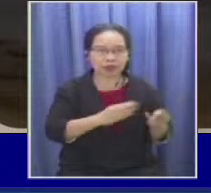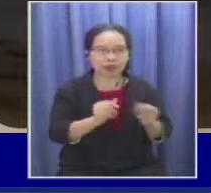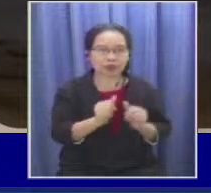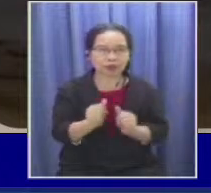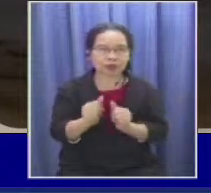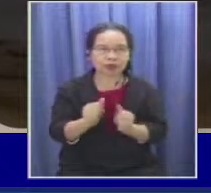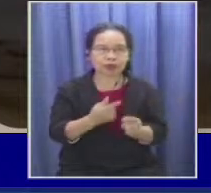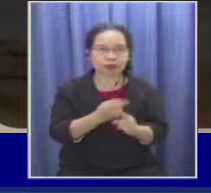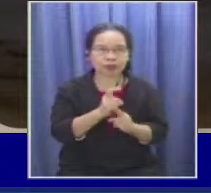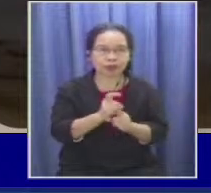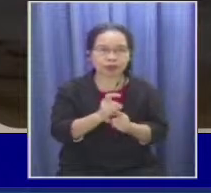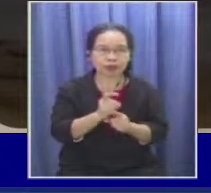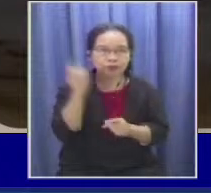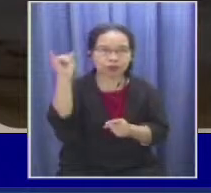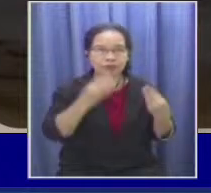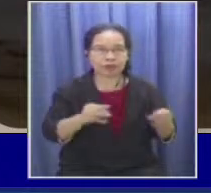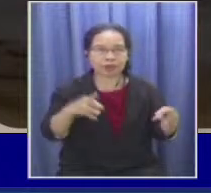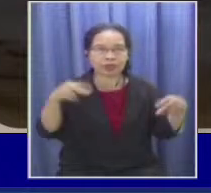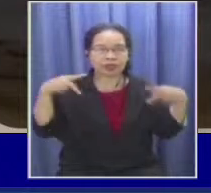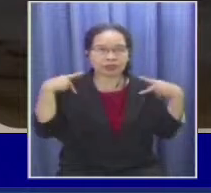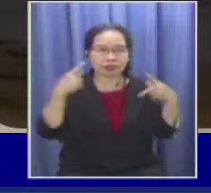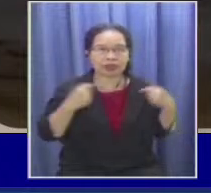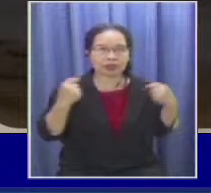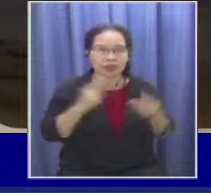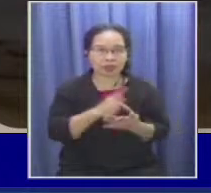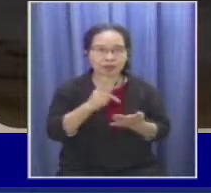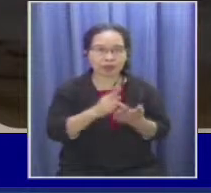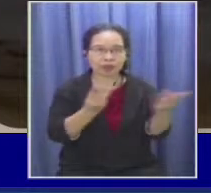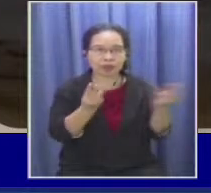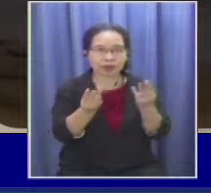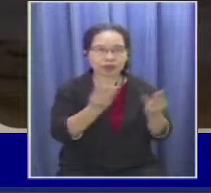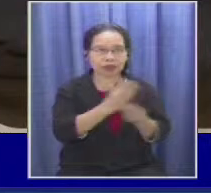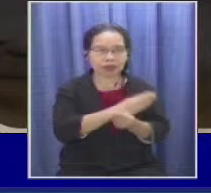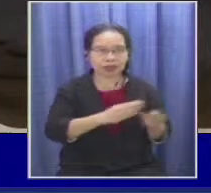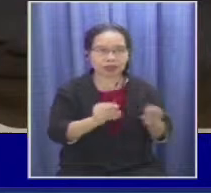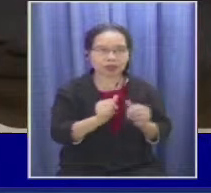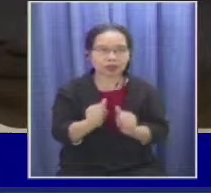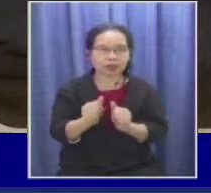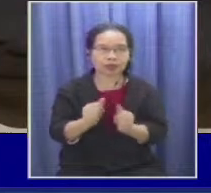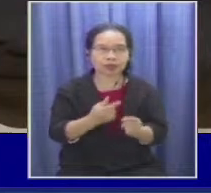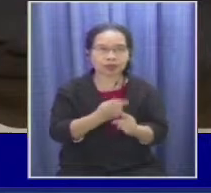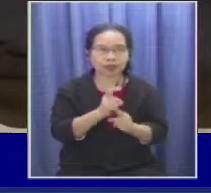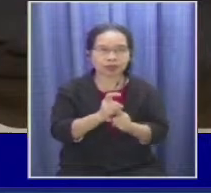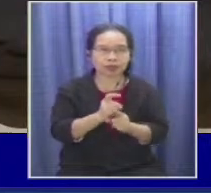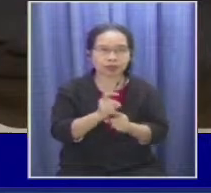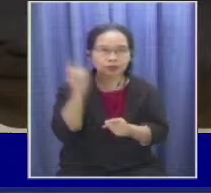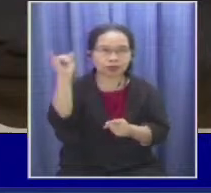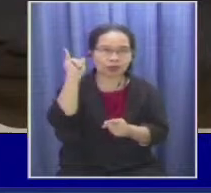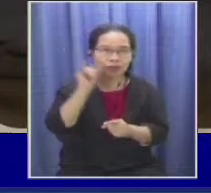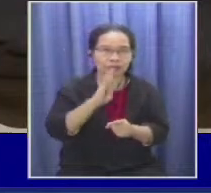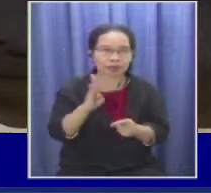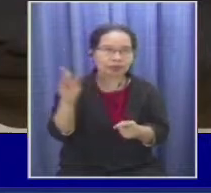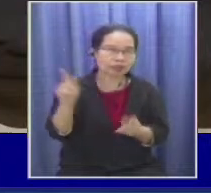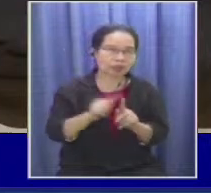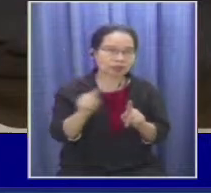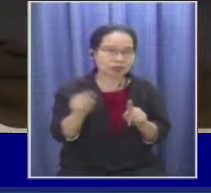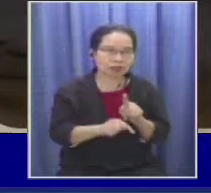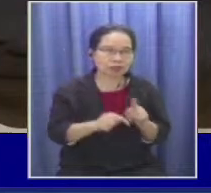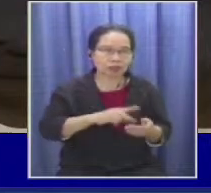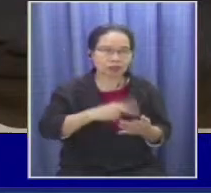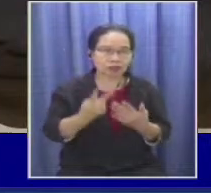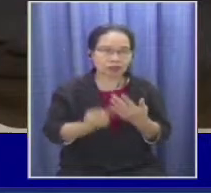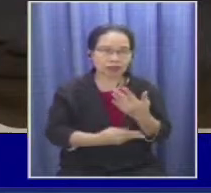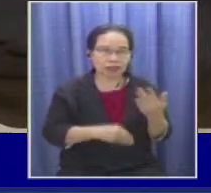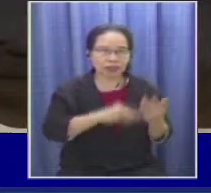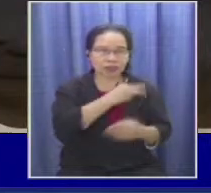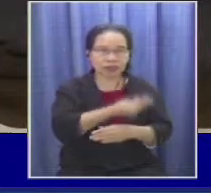sɛ ɔmfa asumi ne asomafo dwuma Yuda firi mu tare ho sɛ ɔrekɔ